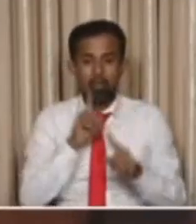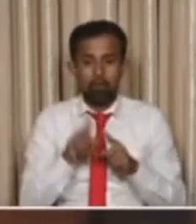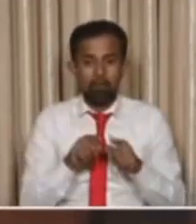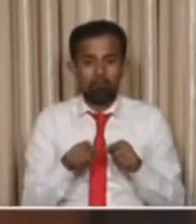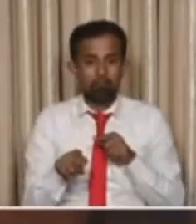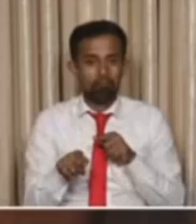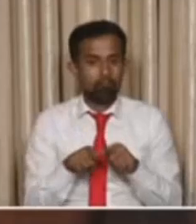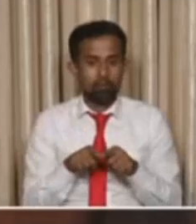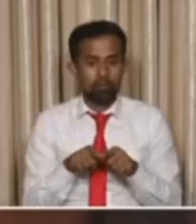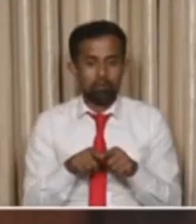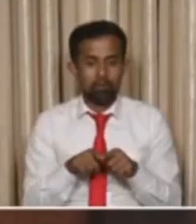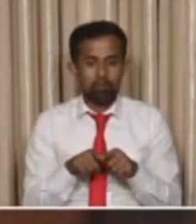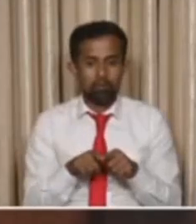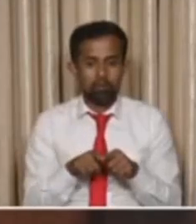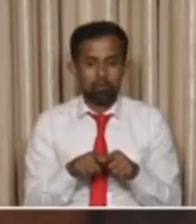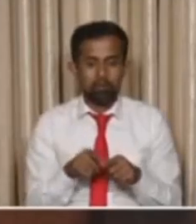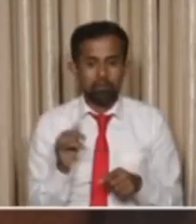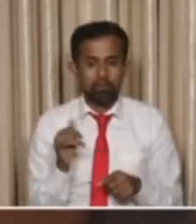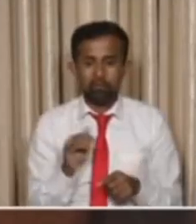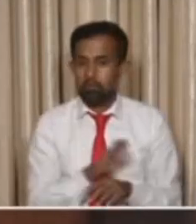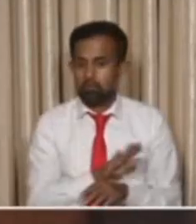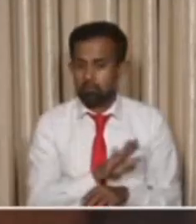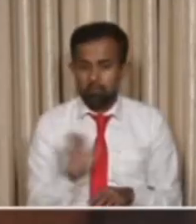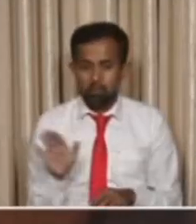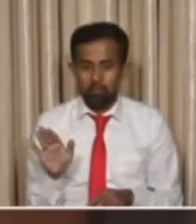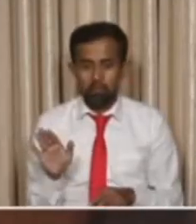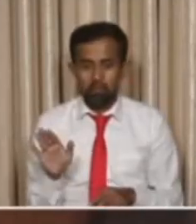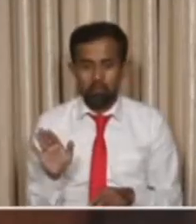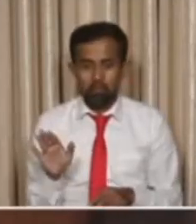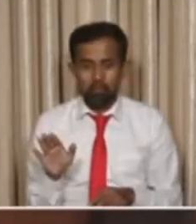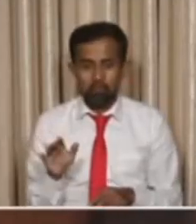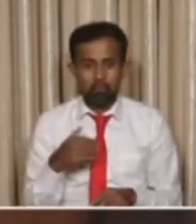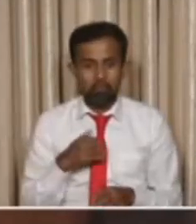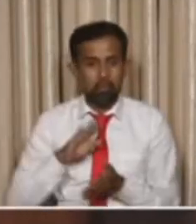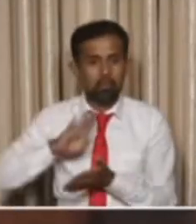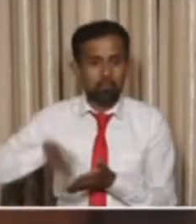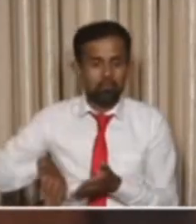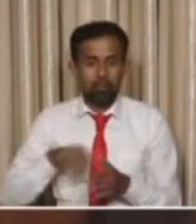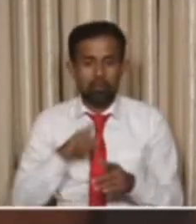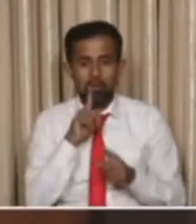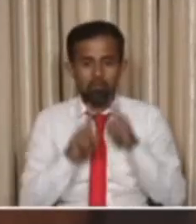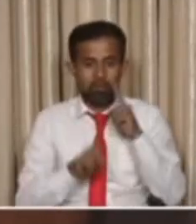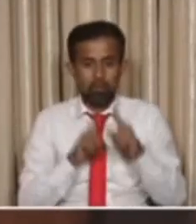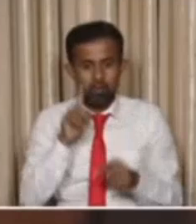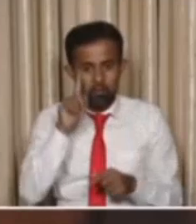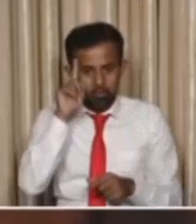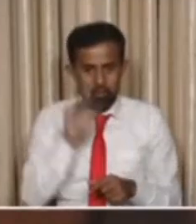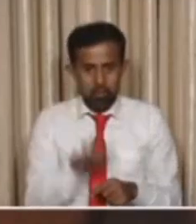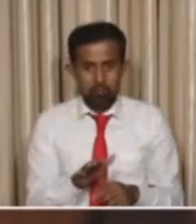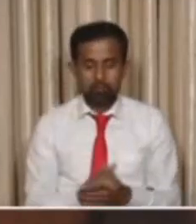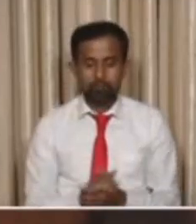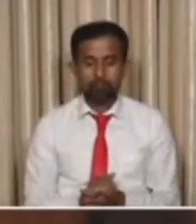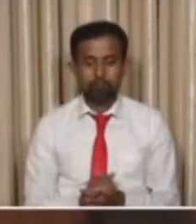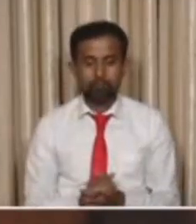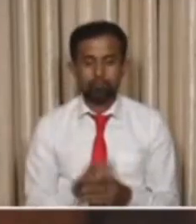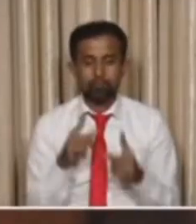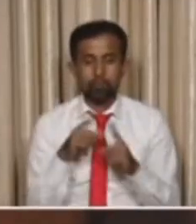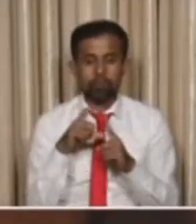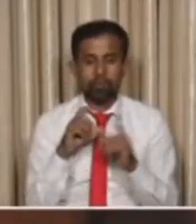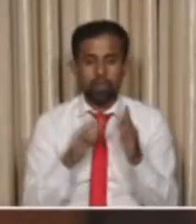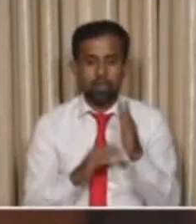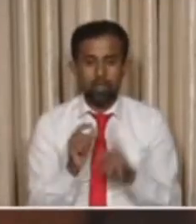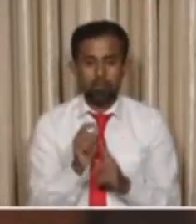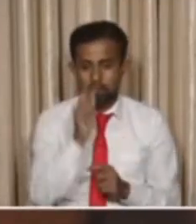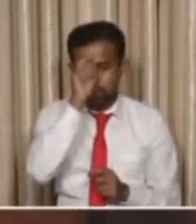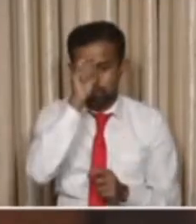கூறுவதற்கு இருக்கும் காரணத்தினால் என்னுடைய நான் இந்த இடத்துல முன்வைக்க விரும்பிய விடயம் என்றால், எங்களுடைய நாட்டினுடைய வரலாறை பற்றி நாங்கள் உண்மையிலே